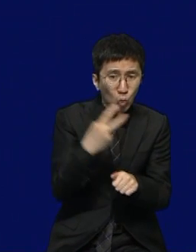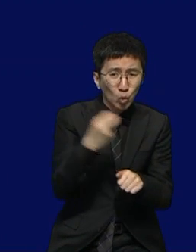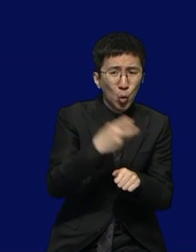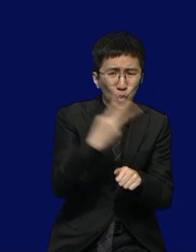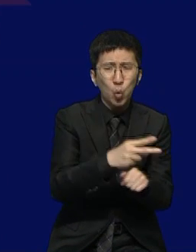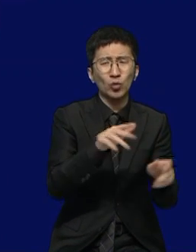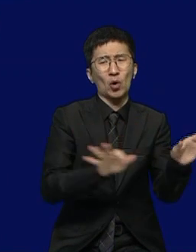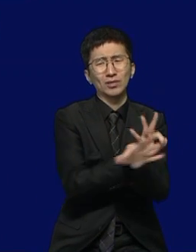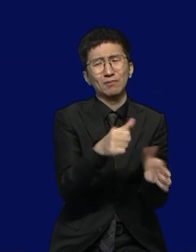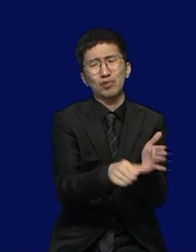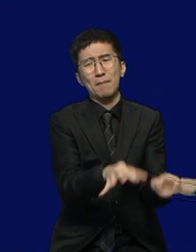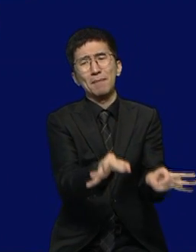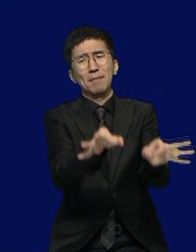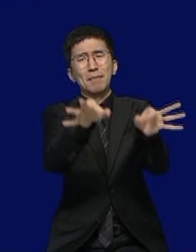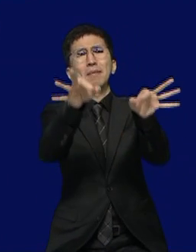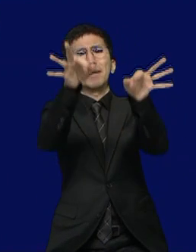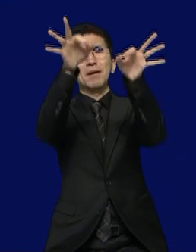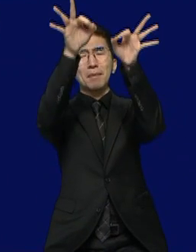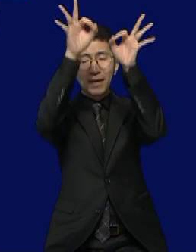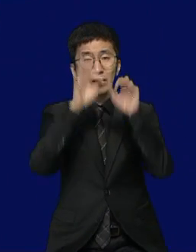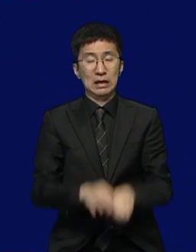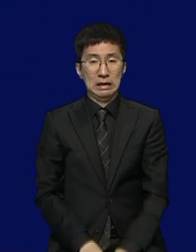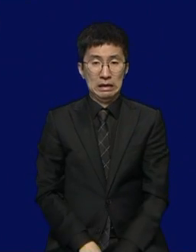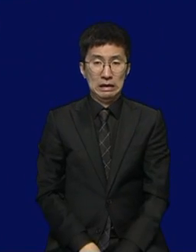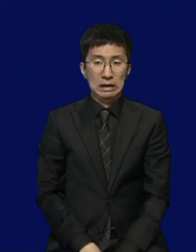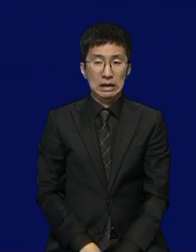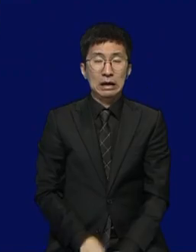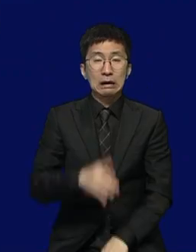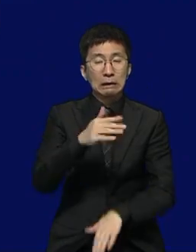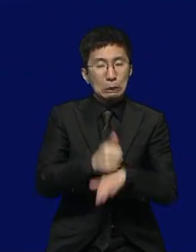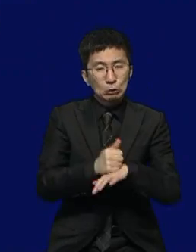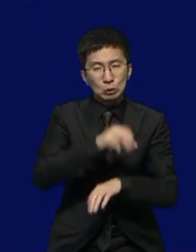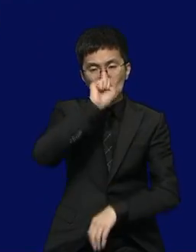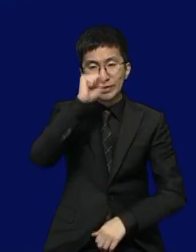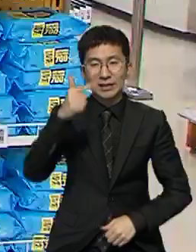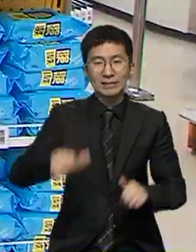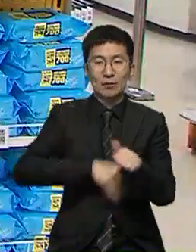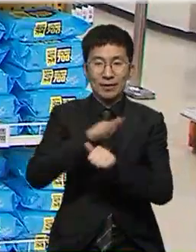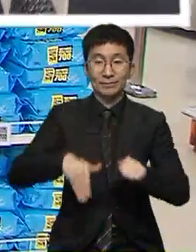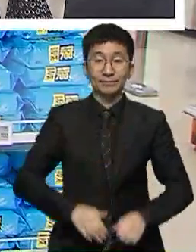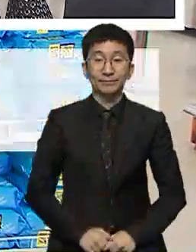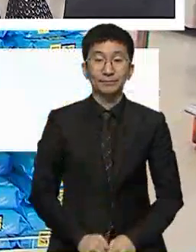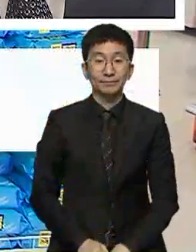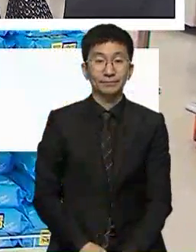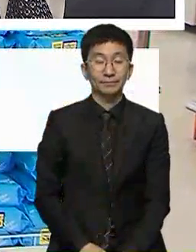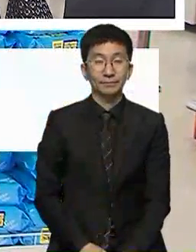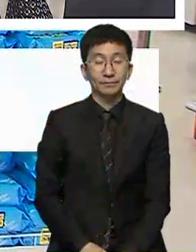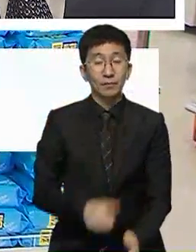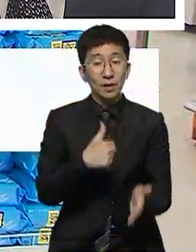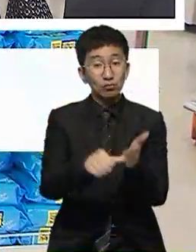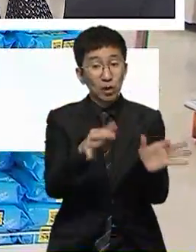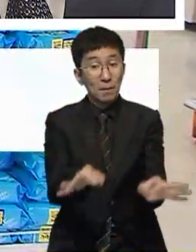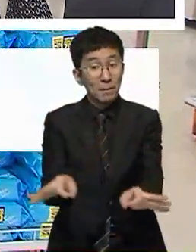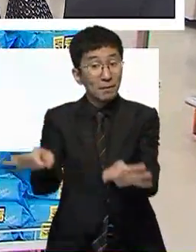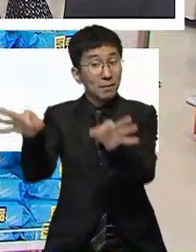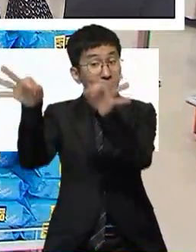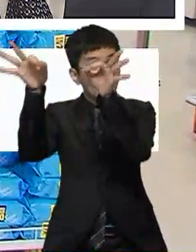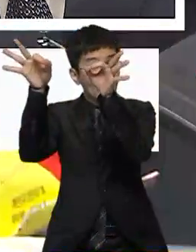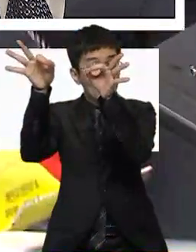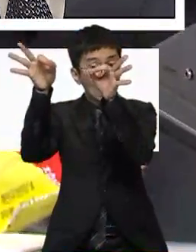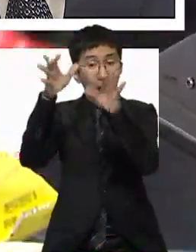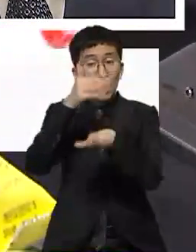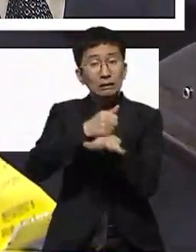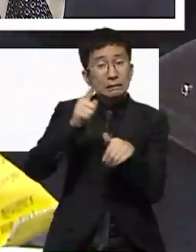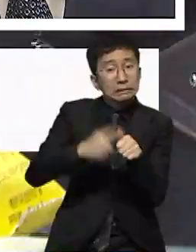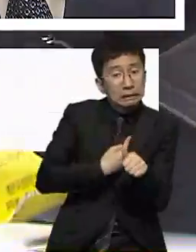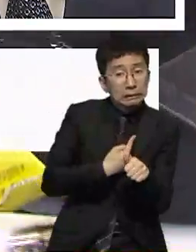오른 물가는 또 불안 심리를 자극하는 악순환에 빠질 우려가 있습니다. 전방위적인 물가 상승이 이루어지면서